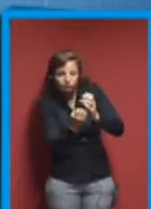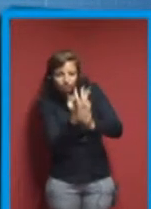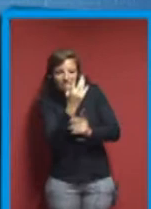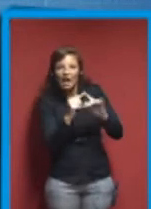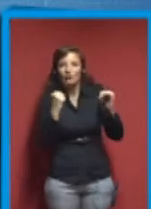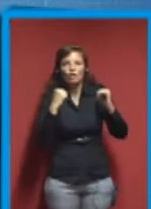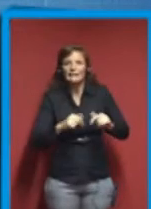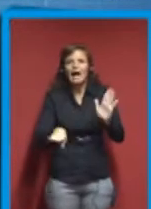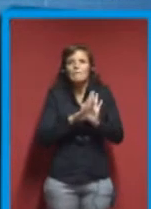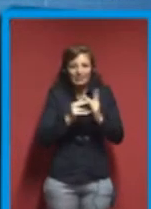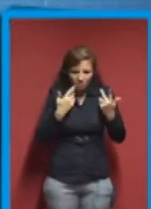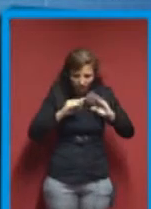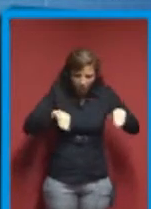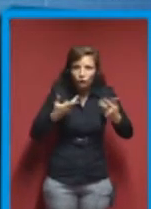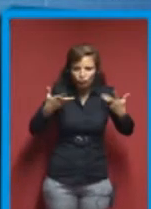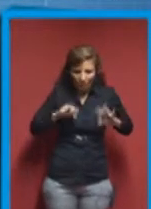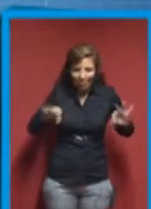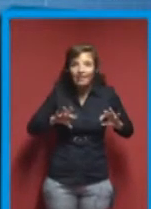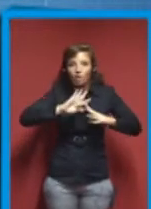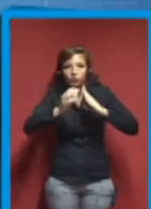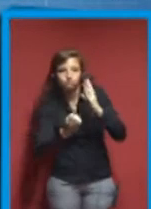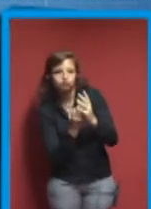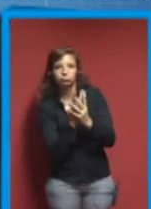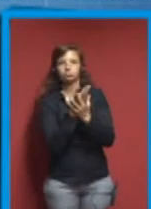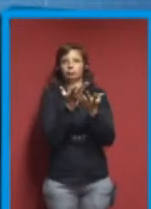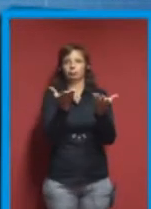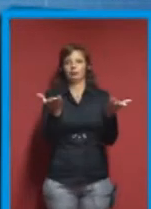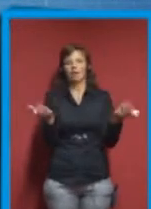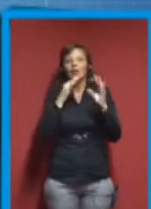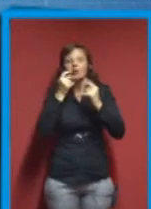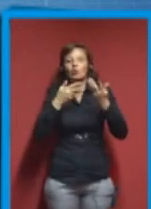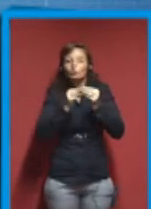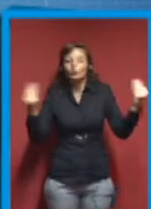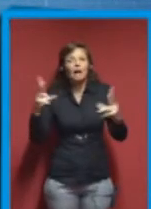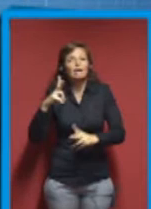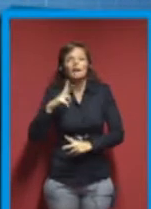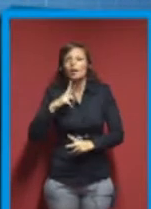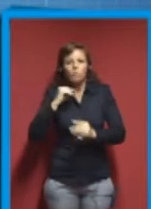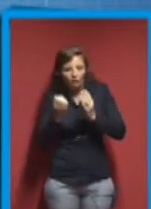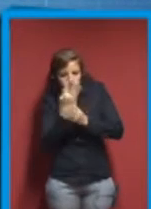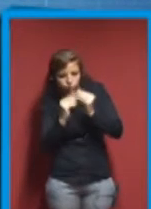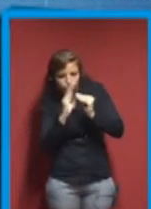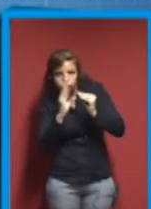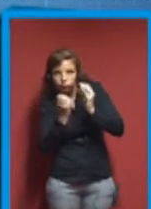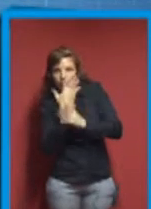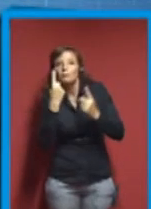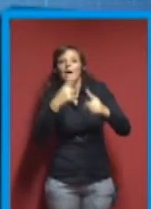da zero. Vediamo, abbiamo tantissimi strumenti che potevano essere creati per